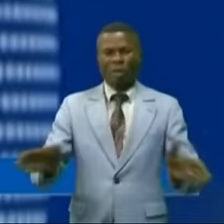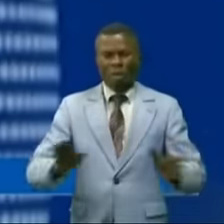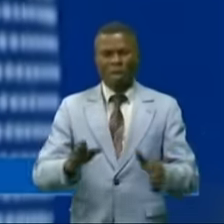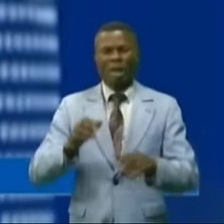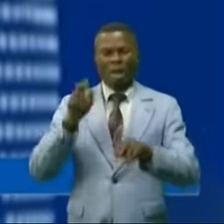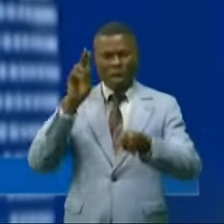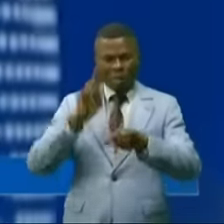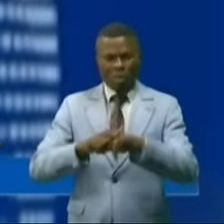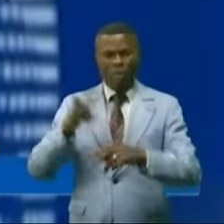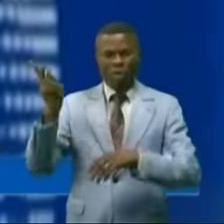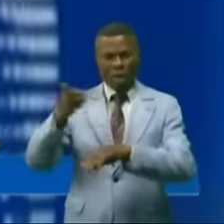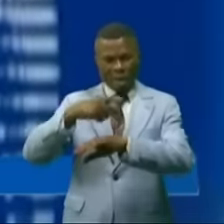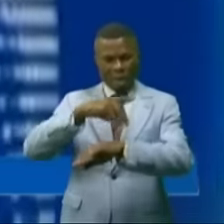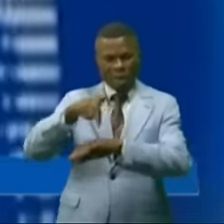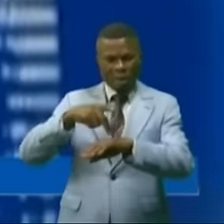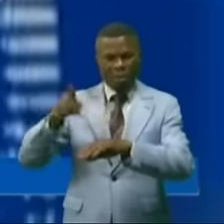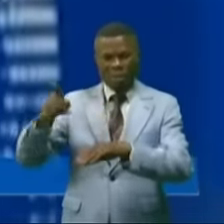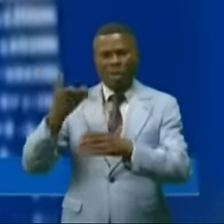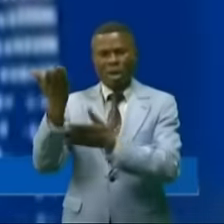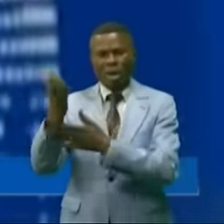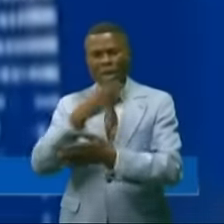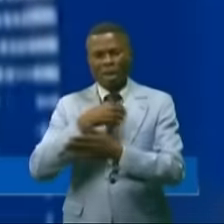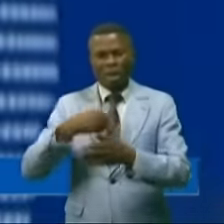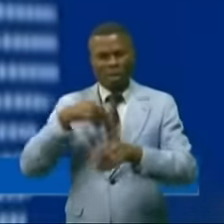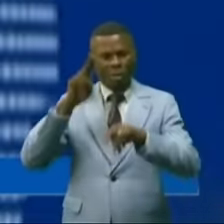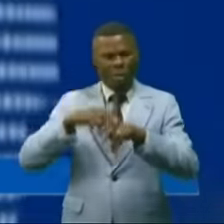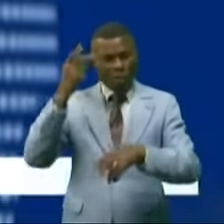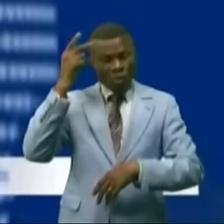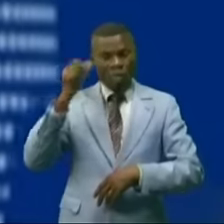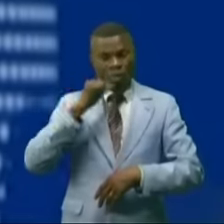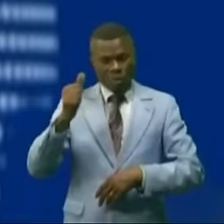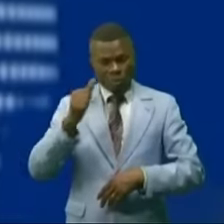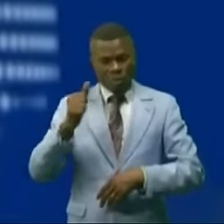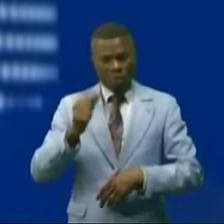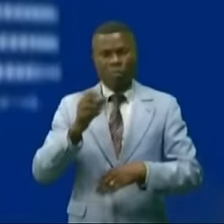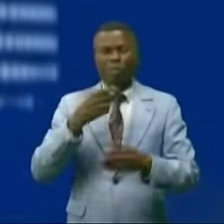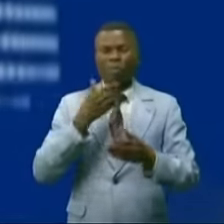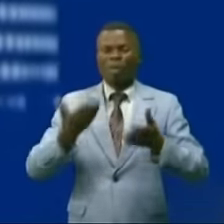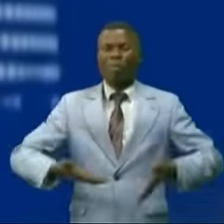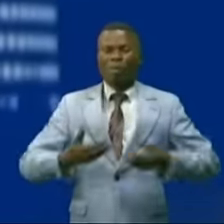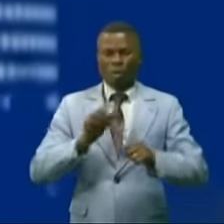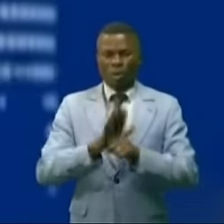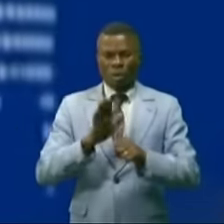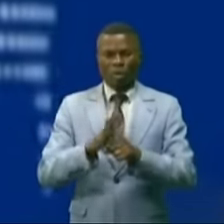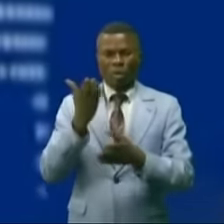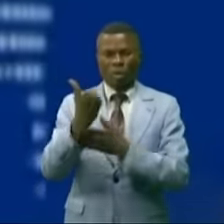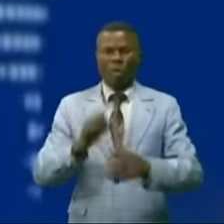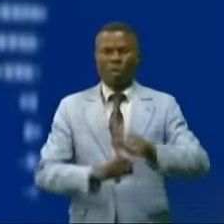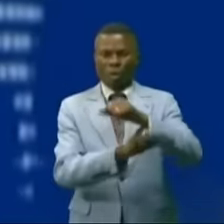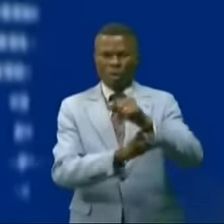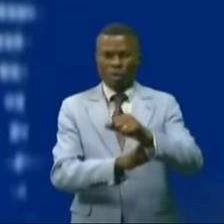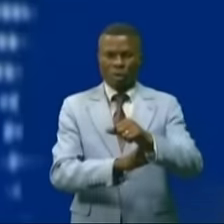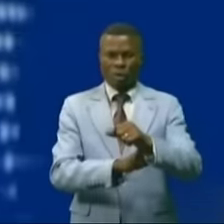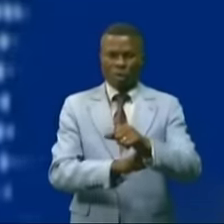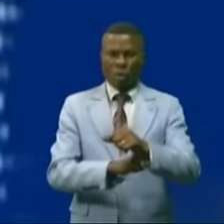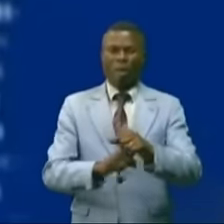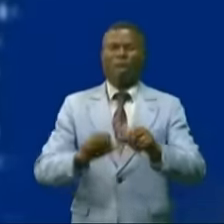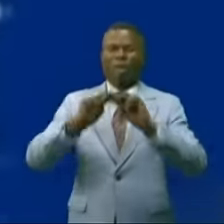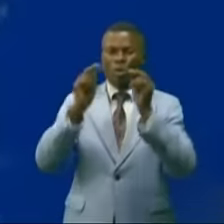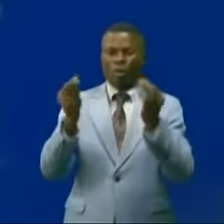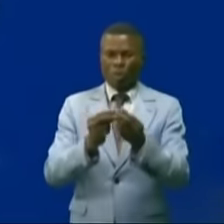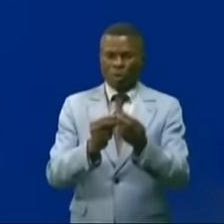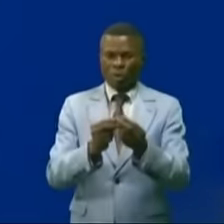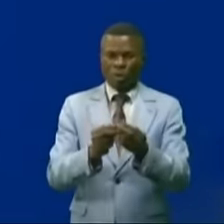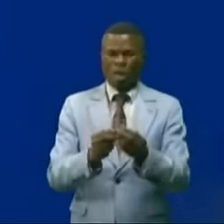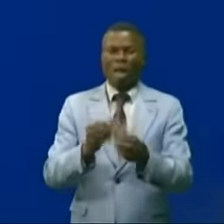province pour interviewer celles qui ne sont pas à Kinshasa. Et ici, je voudrais vraiment saluer l'appui que j'ai reçu du Centre Carter et de l'ambassade